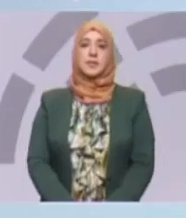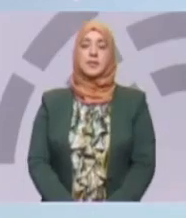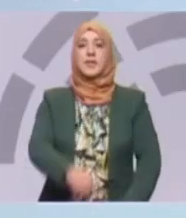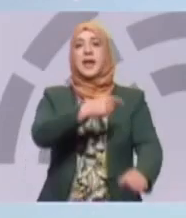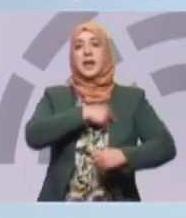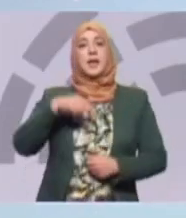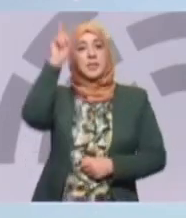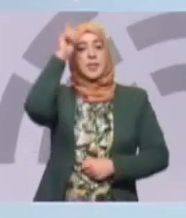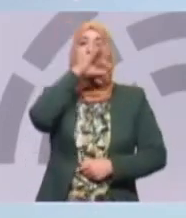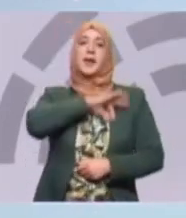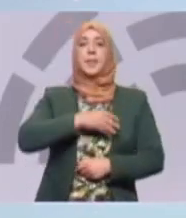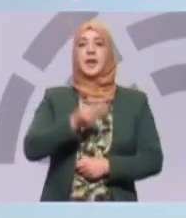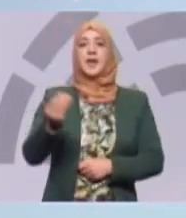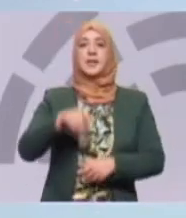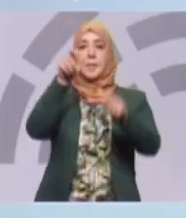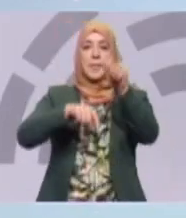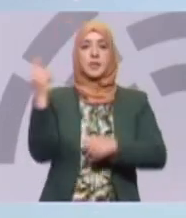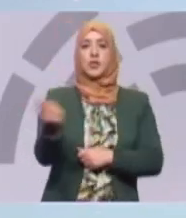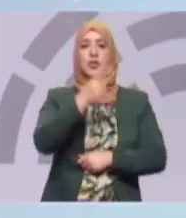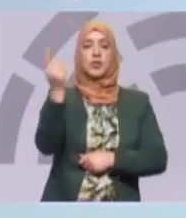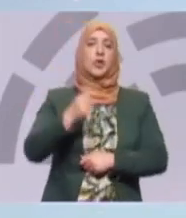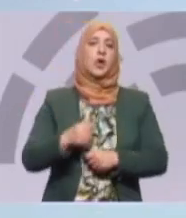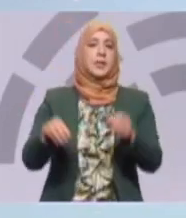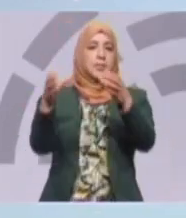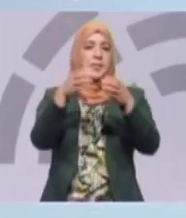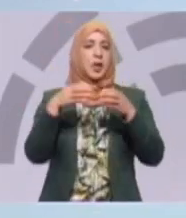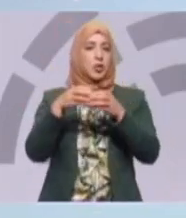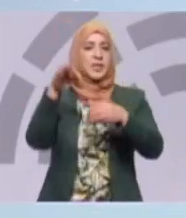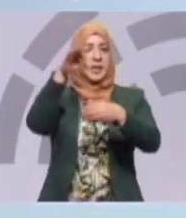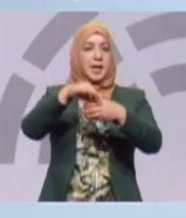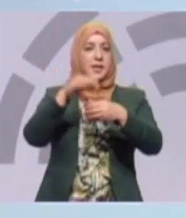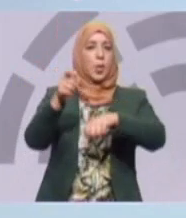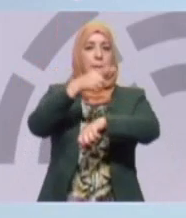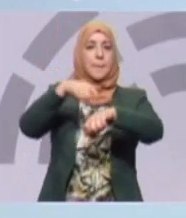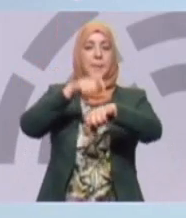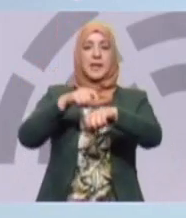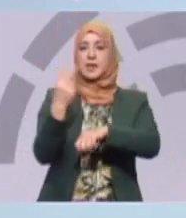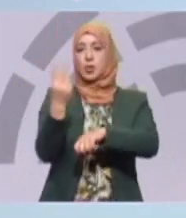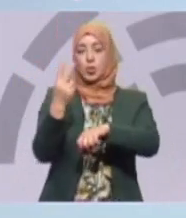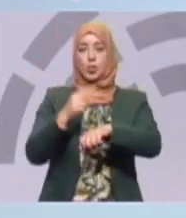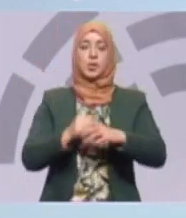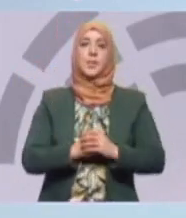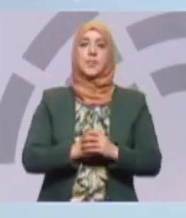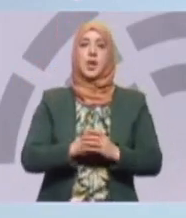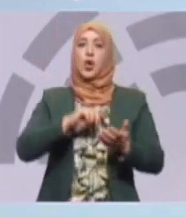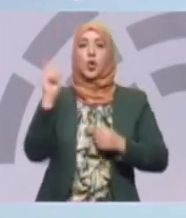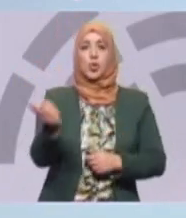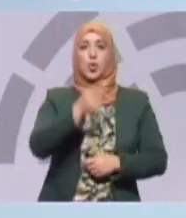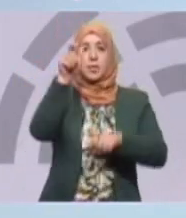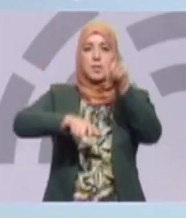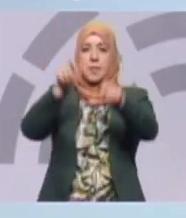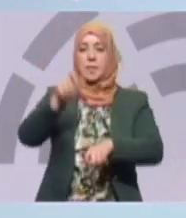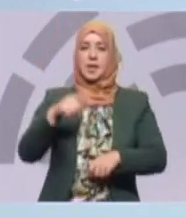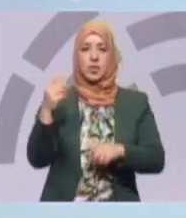بسم الله الرحمن الرحيم ابناء الدائره الانتخابيه زلمه حسان كذلك بلديتين منزل حياتنا كلنا المزاوغه